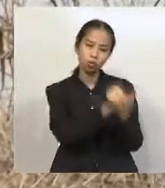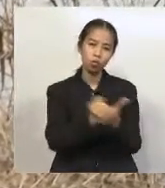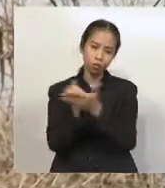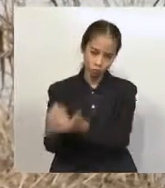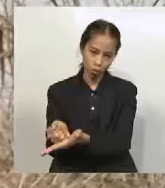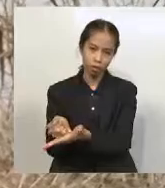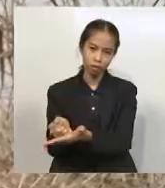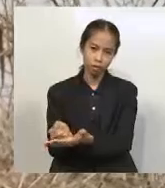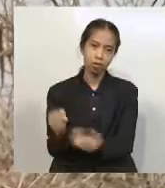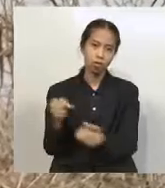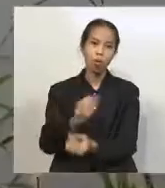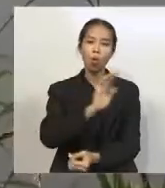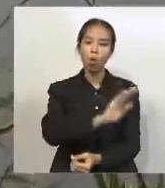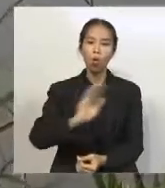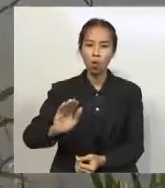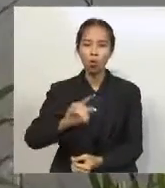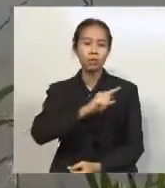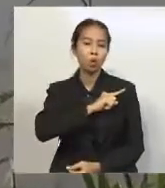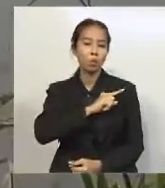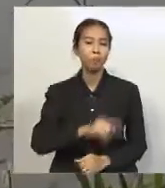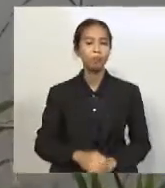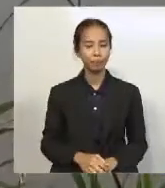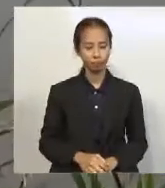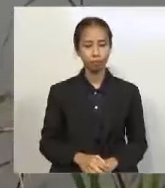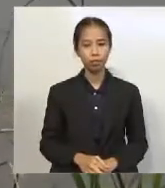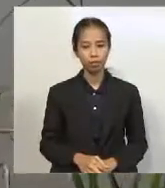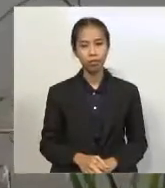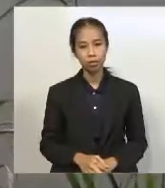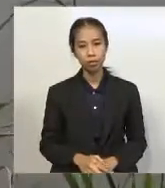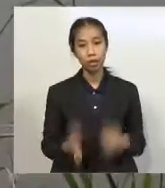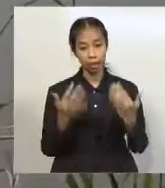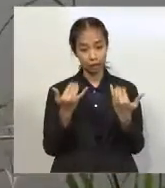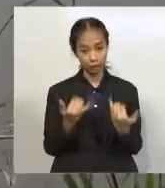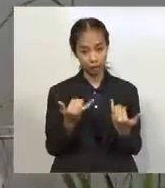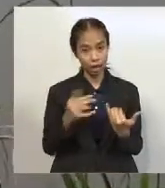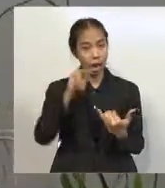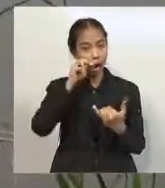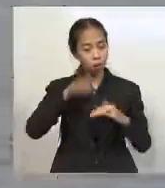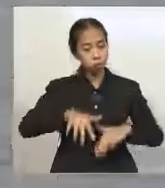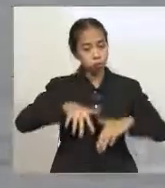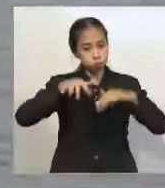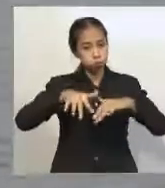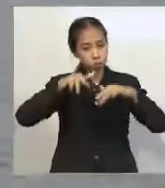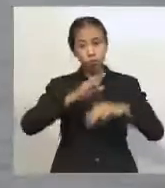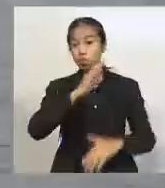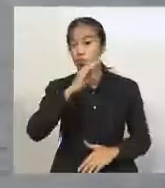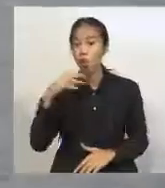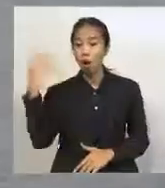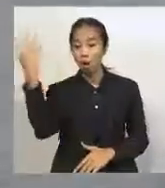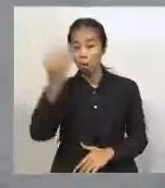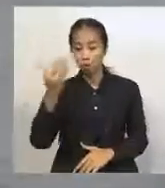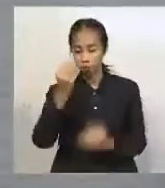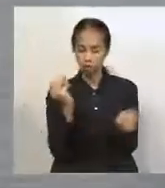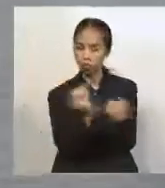นตามขอบเขตอำนาจหน้าที่ สำหรับน้ำที่ท่วมทุ่งบางระกำอยู่ในขณะนี้หากไม่มีพายุเข้ามาเติมน้ำ